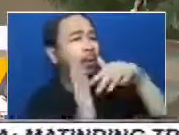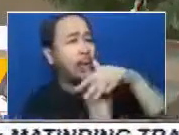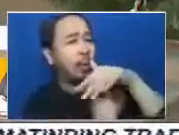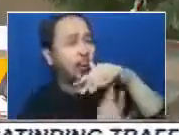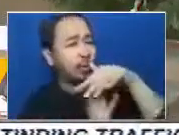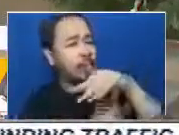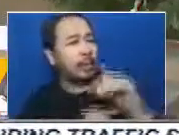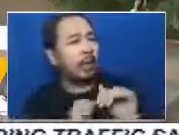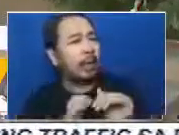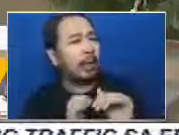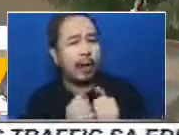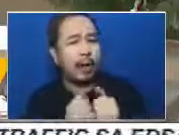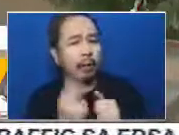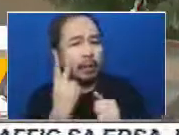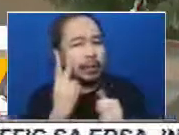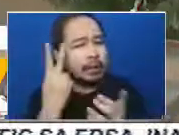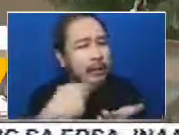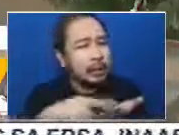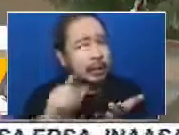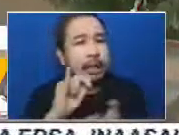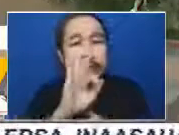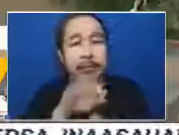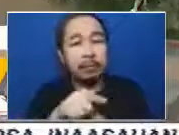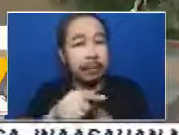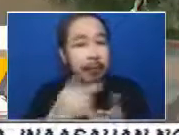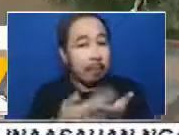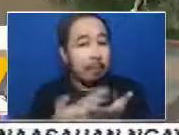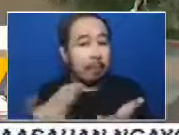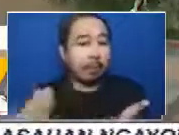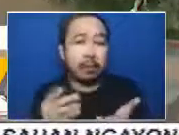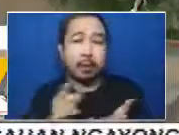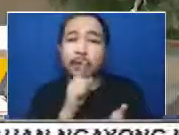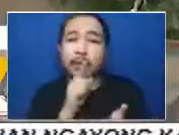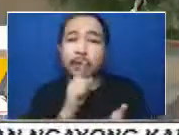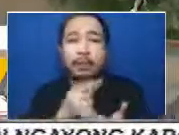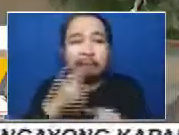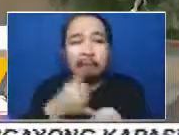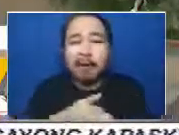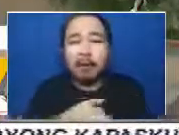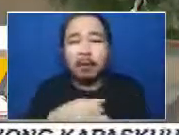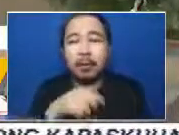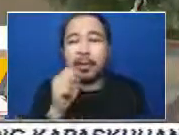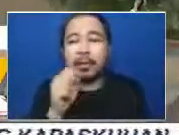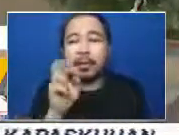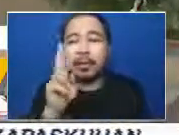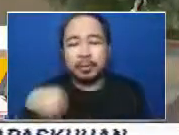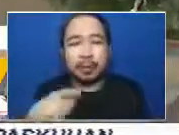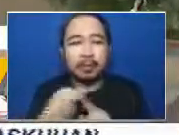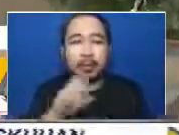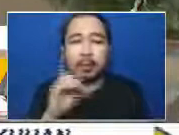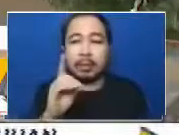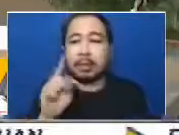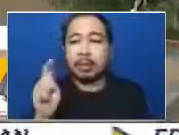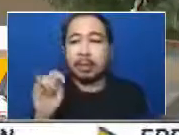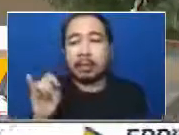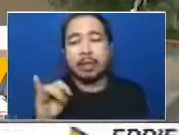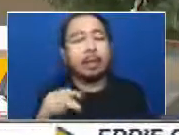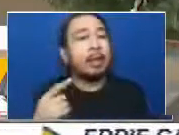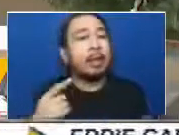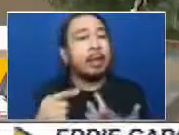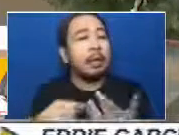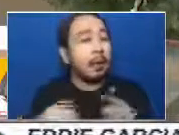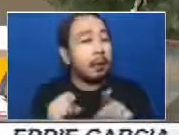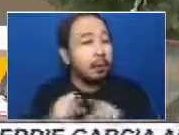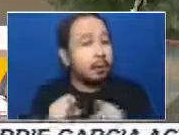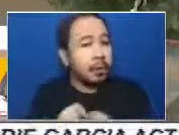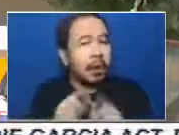natin or ang suggested retail price, Aljo, hindi na-cover natin ang sari-sari store. Alright. Dahil dun sa layer of distribution,